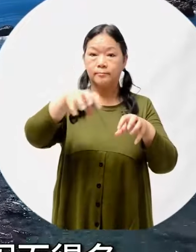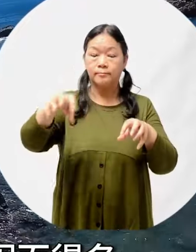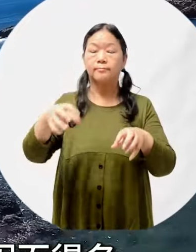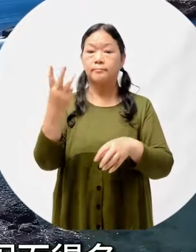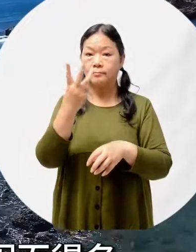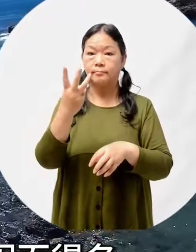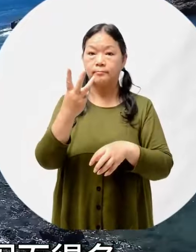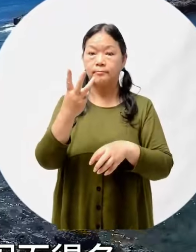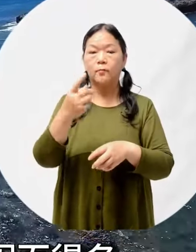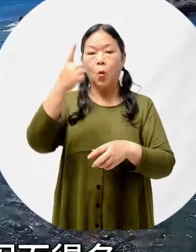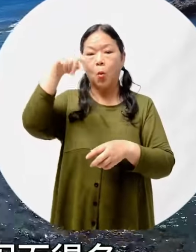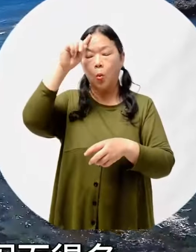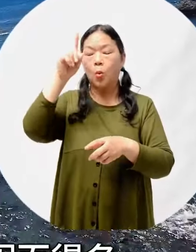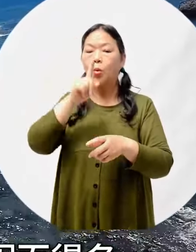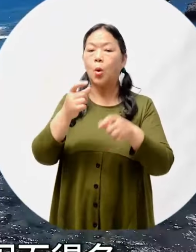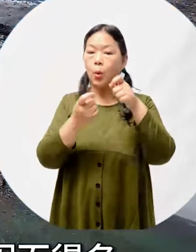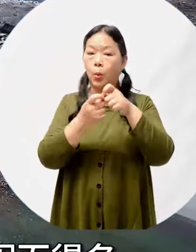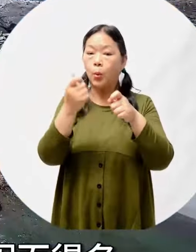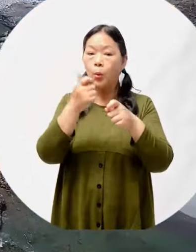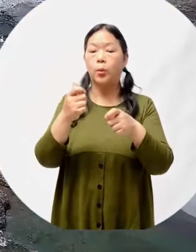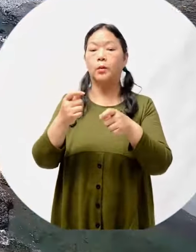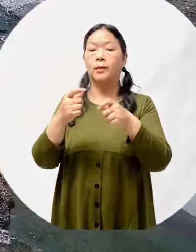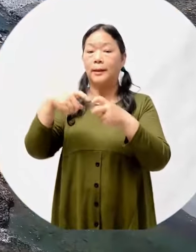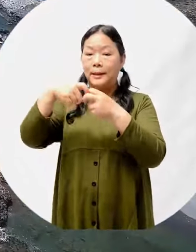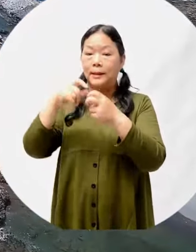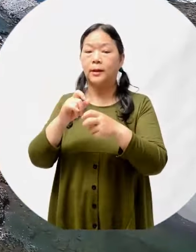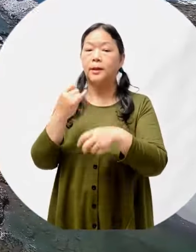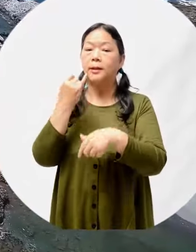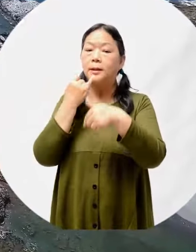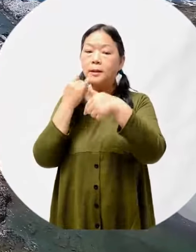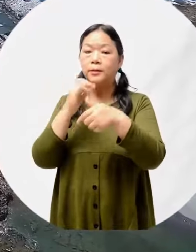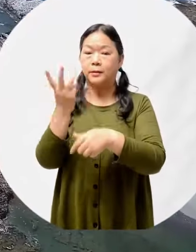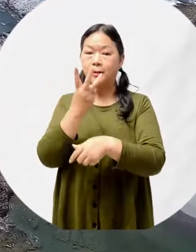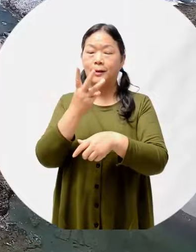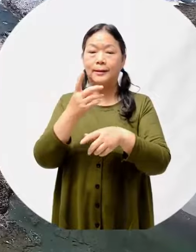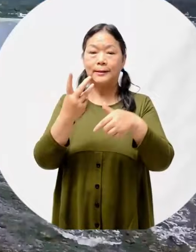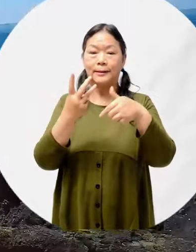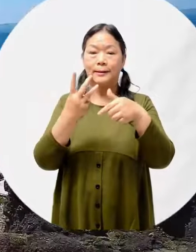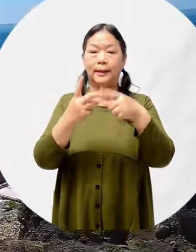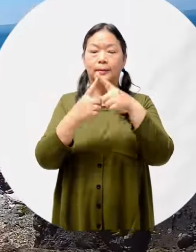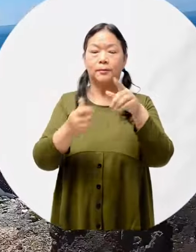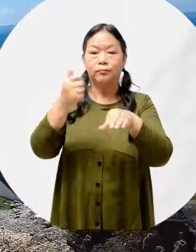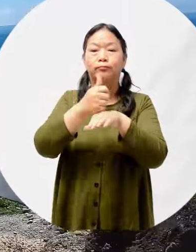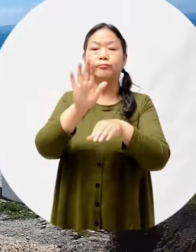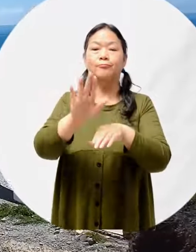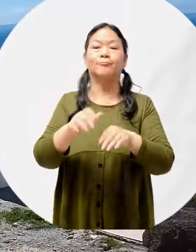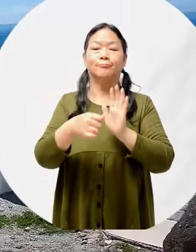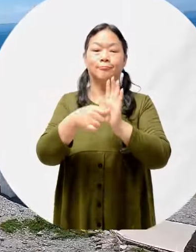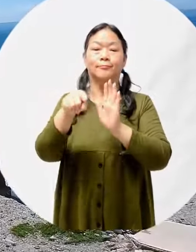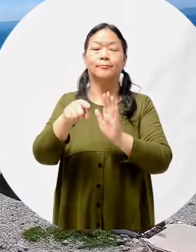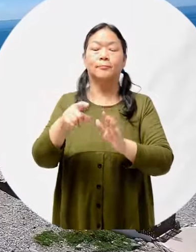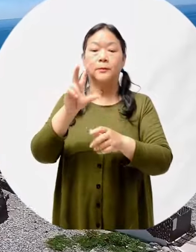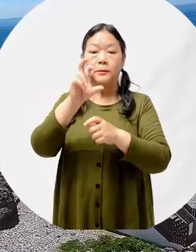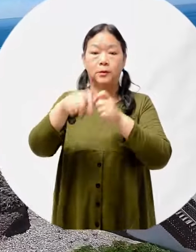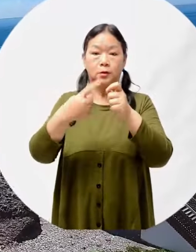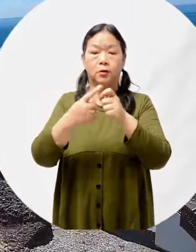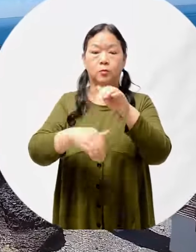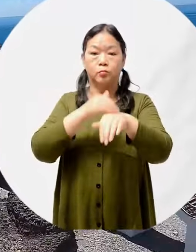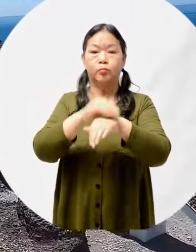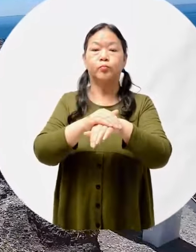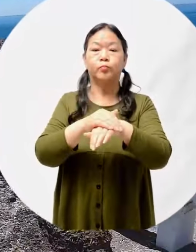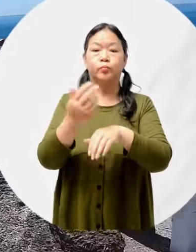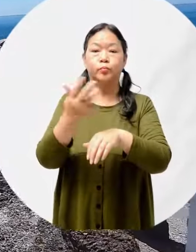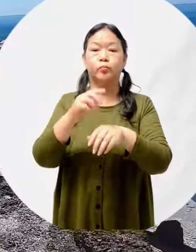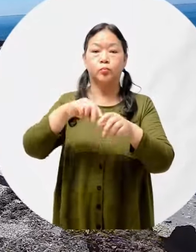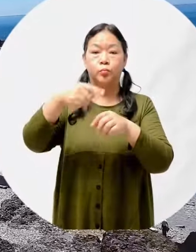姑曾登临此岛，因而得名。民国76年完成八拱跨海步桥，桥长320公尺，桥上阶